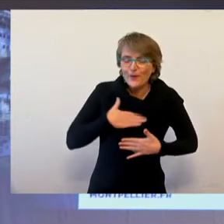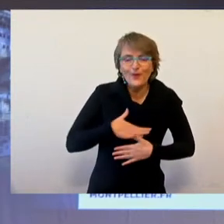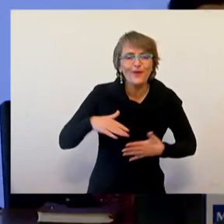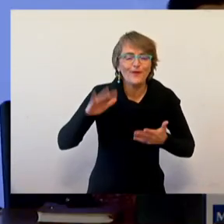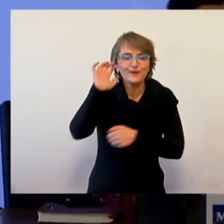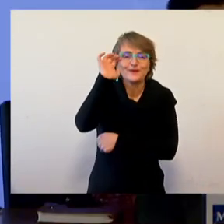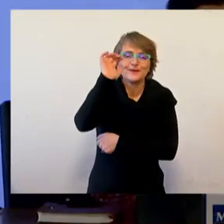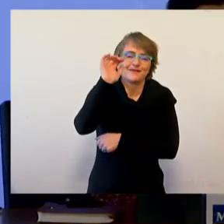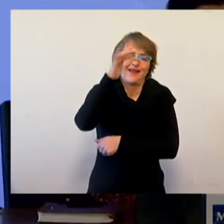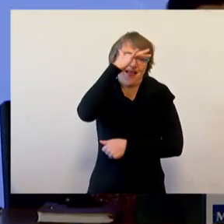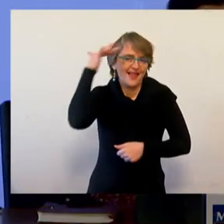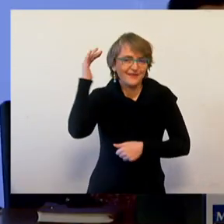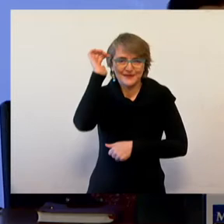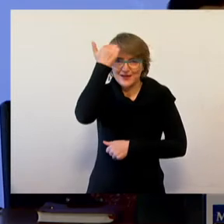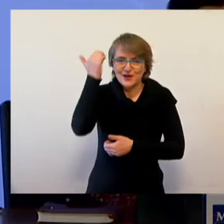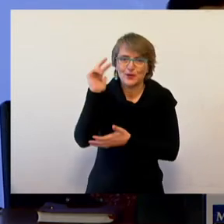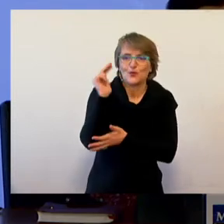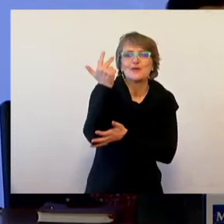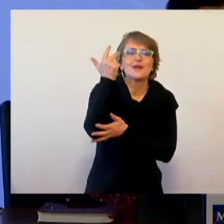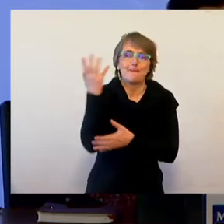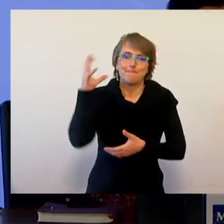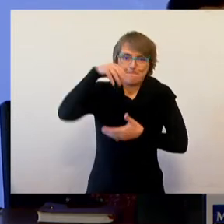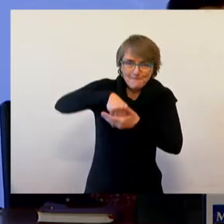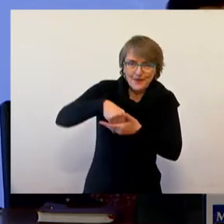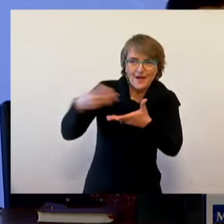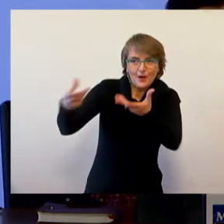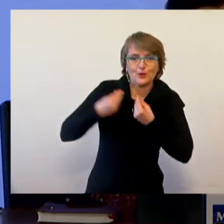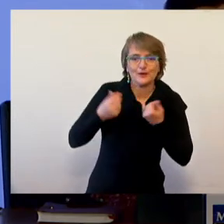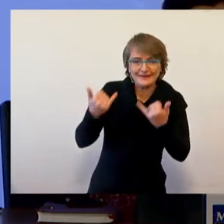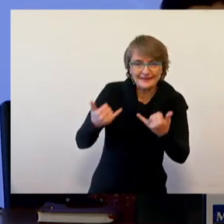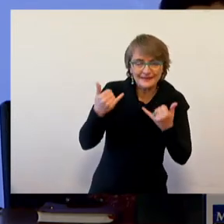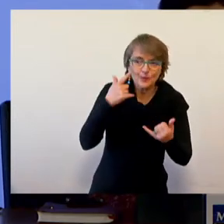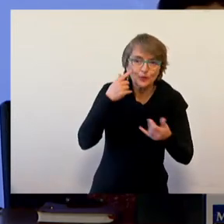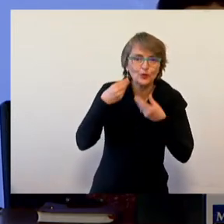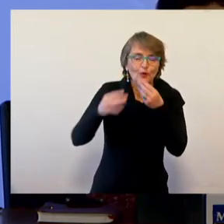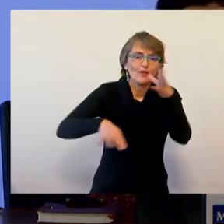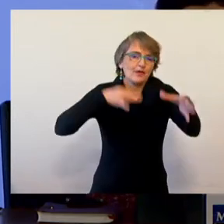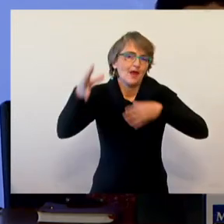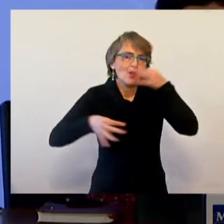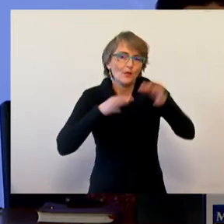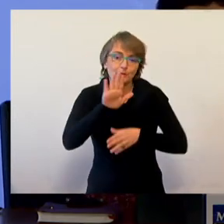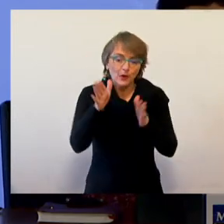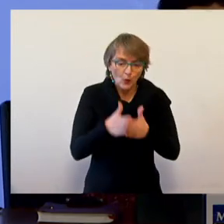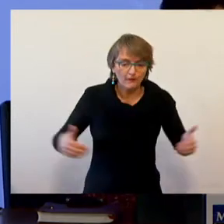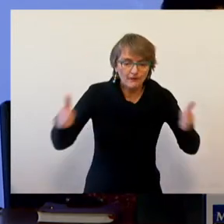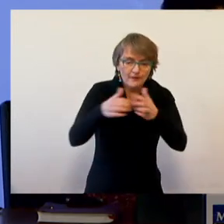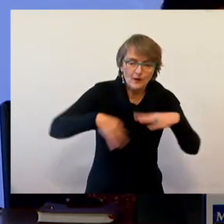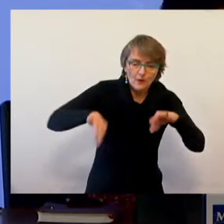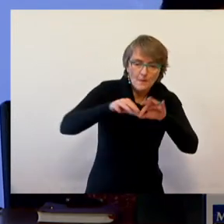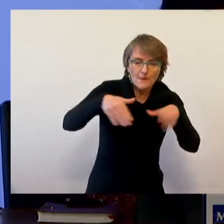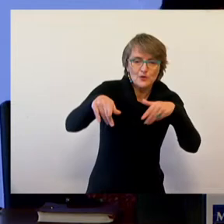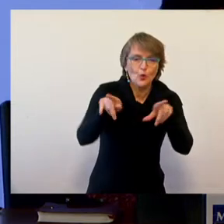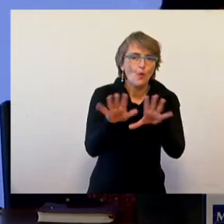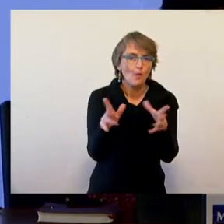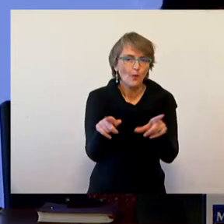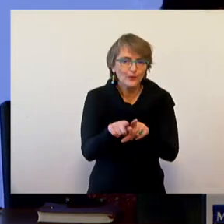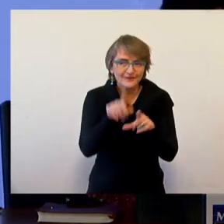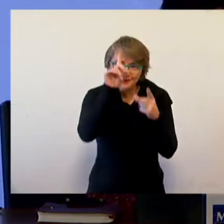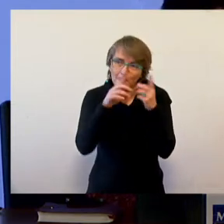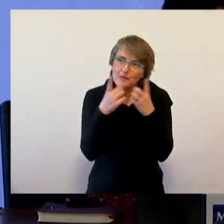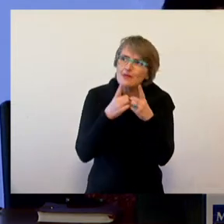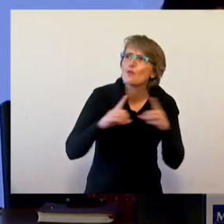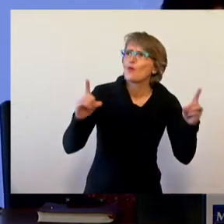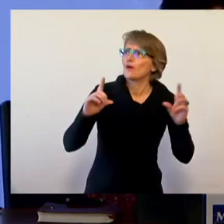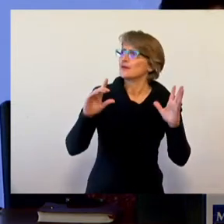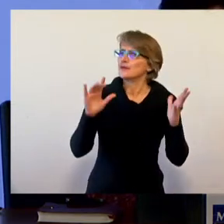des collectivités territoriales et l'expression de la citoyenneté dans une démocratie. Voilà quelques informations, quelques mots en début